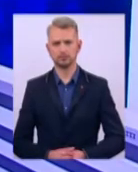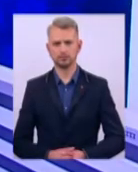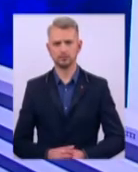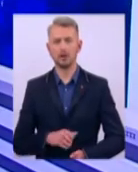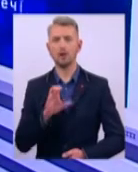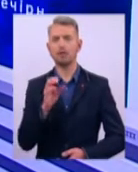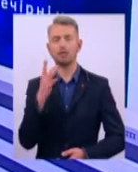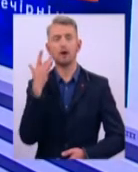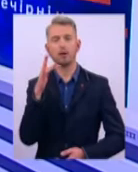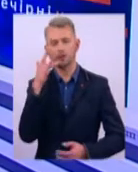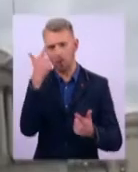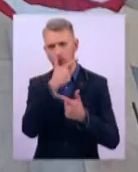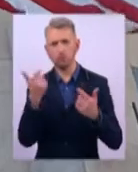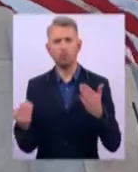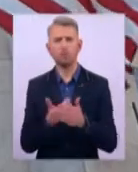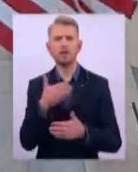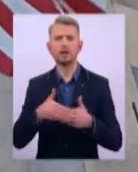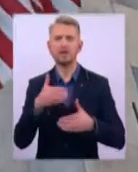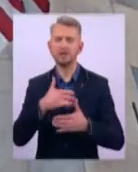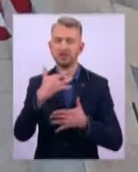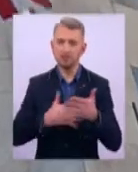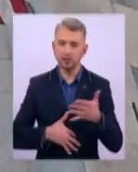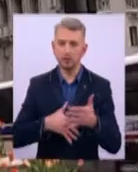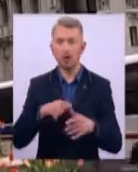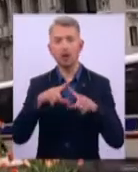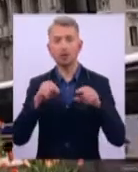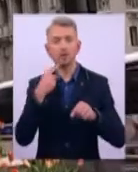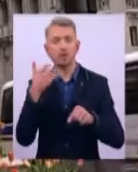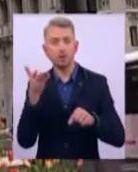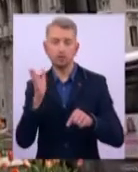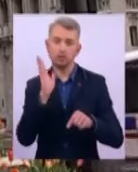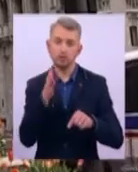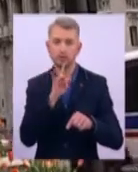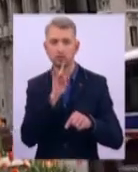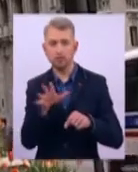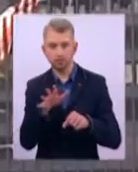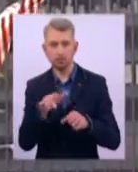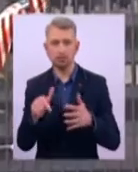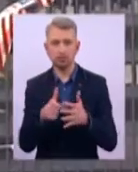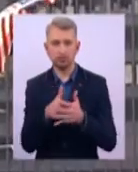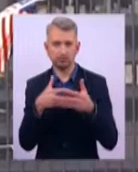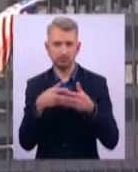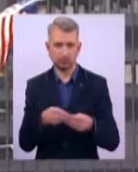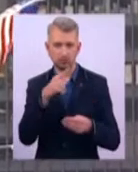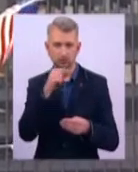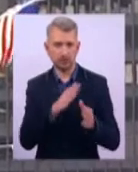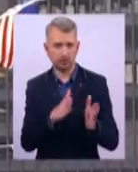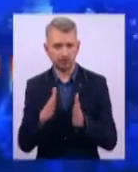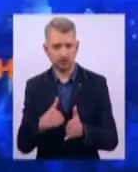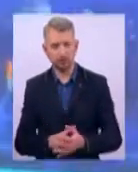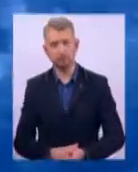США оприлюднили новий санкційний список. Чи стане кремлівська доповідь черговим цвяхом у труну путінського режиму?